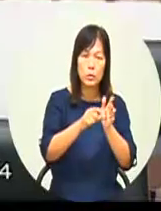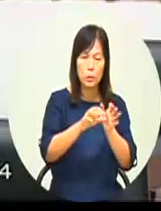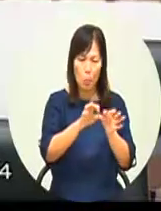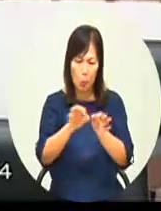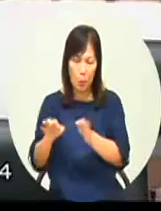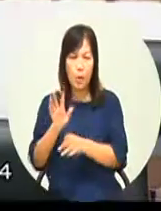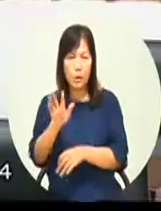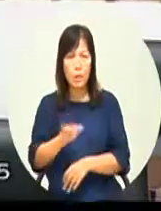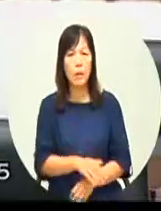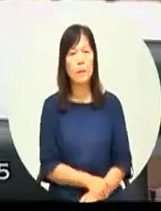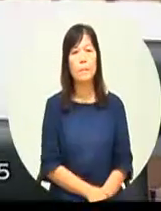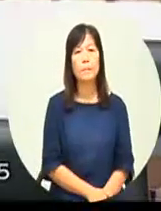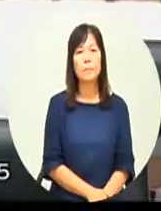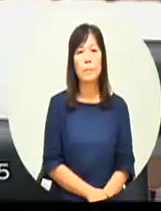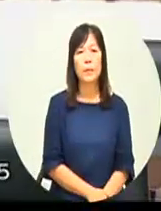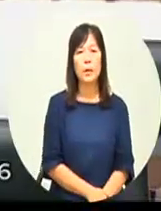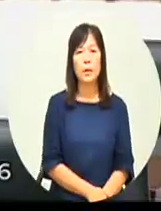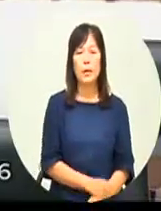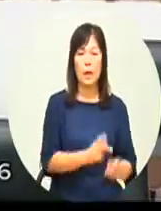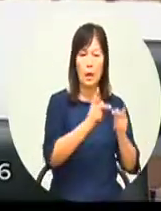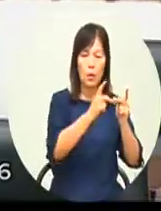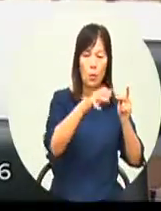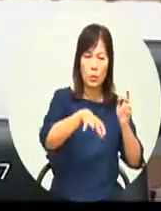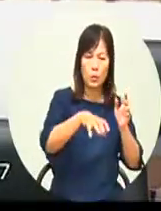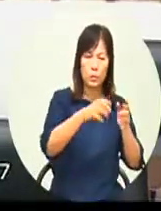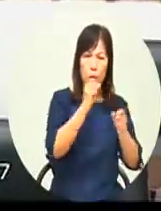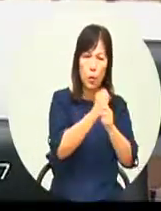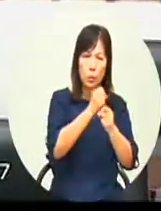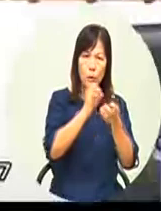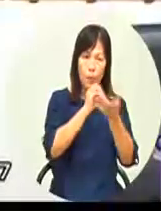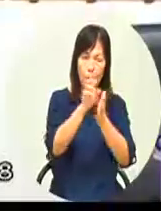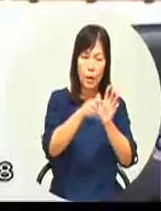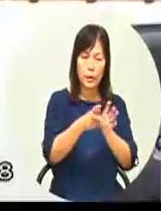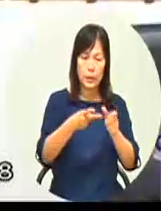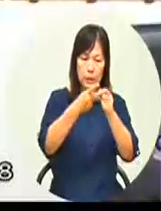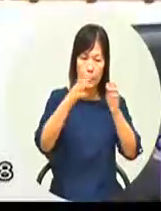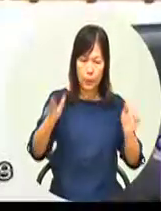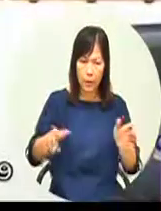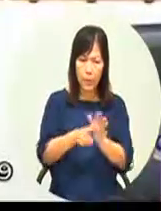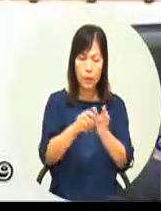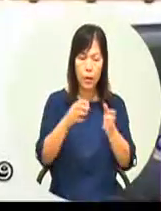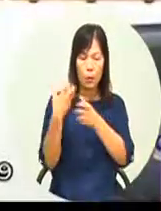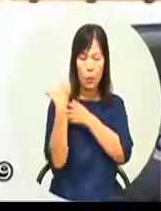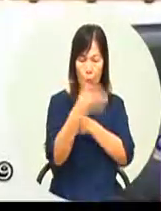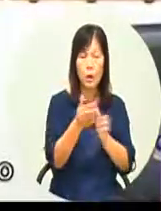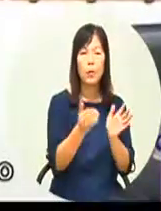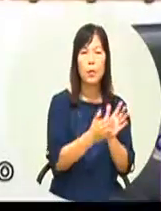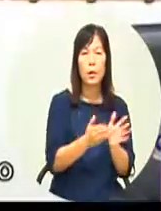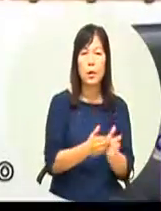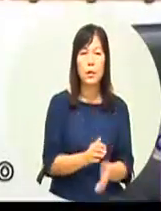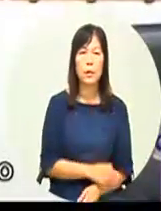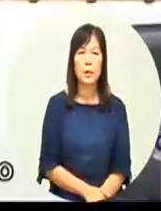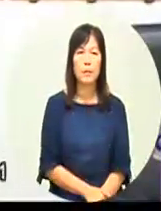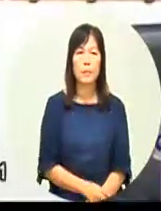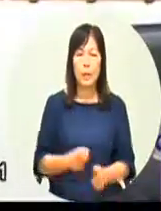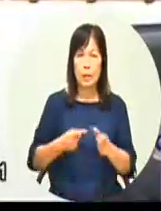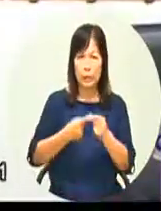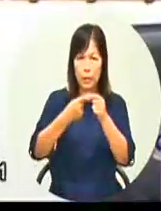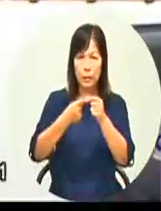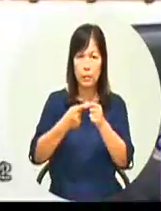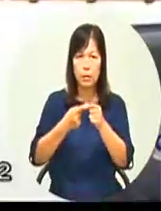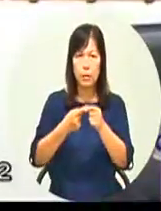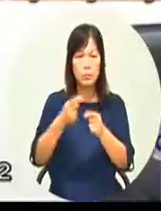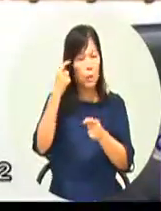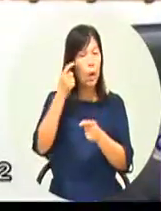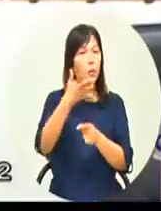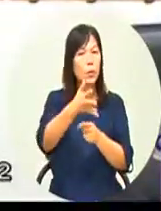况。那其实在捷运局的业务报告里面也有提到说第二阶段的统包工程已经发包出去哦。那第一段的我想